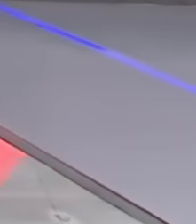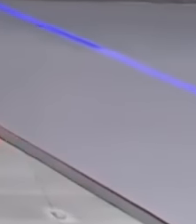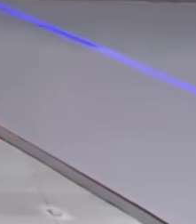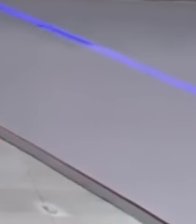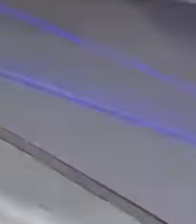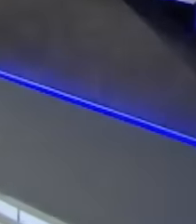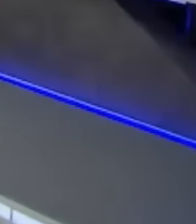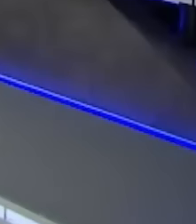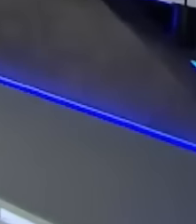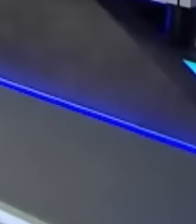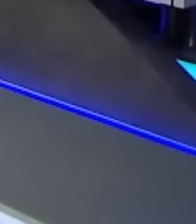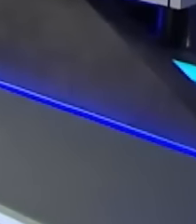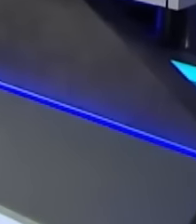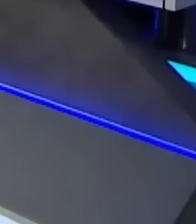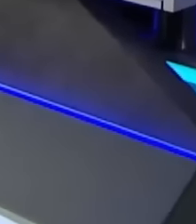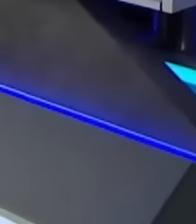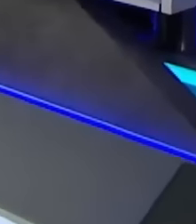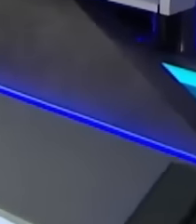24 oras.